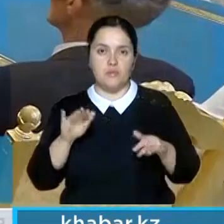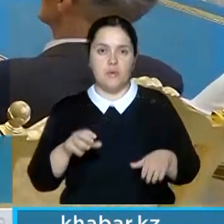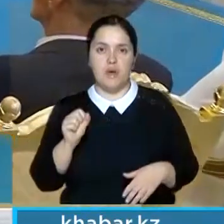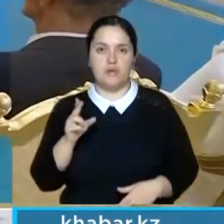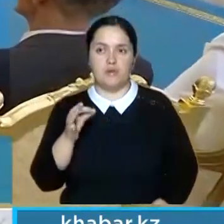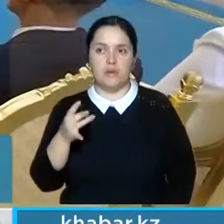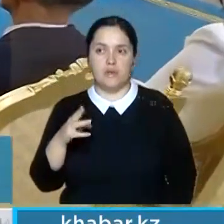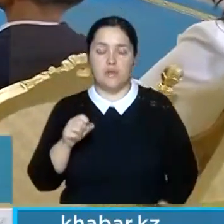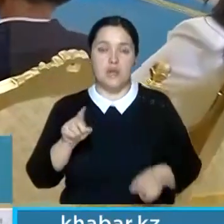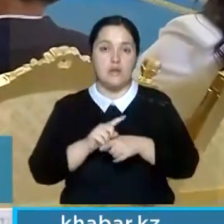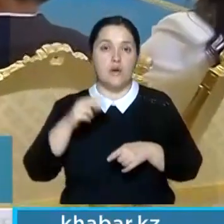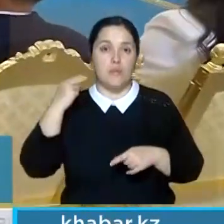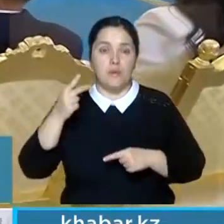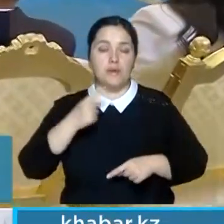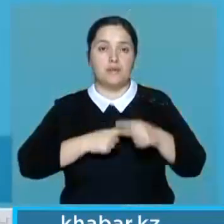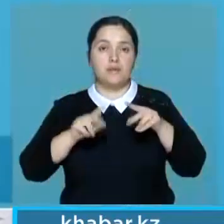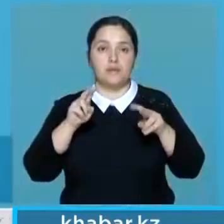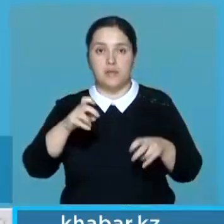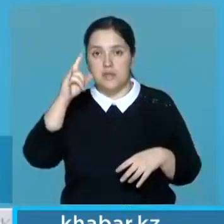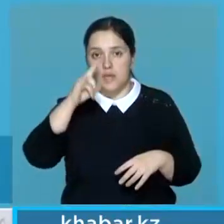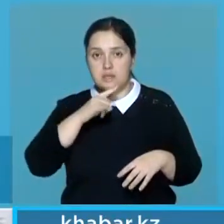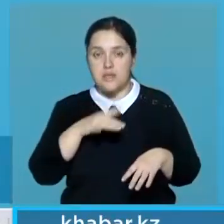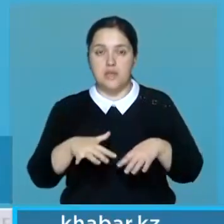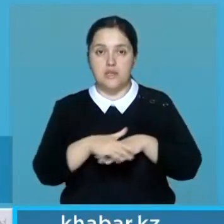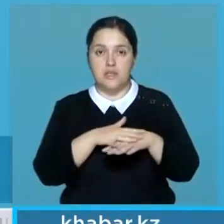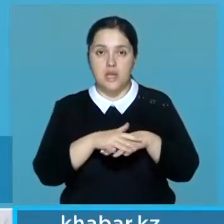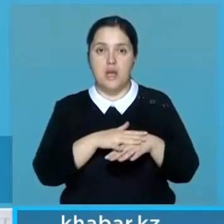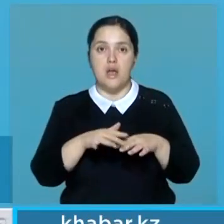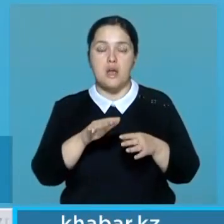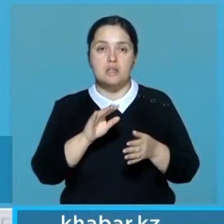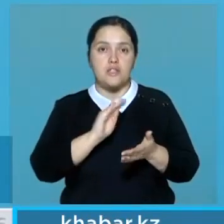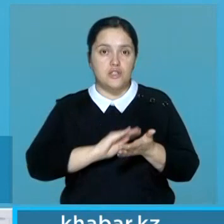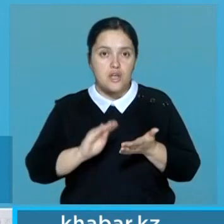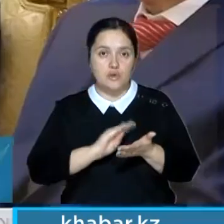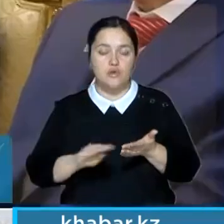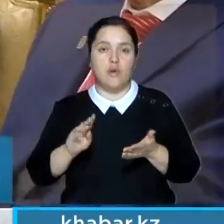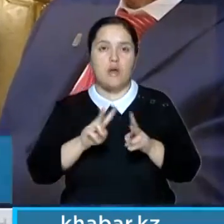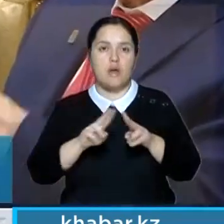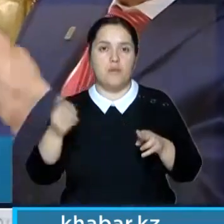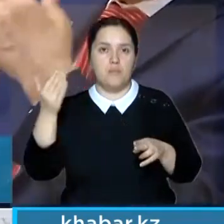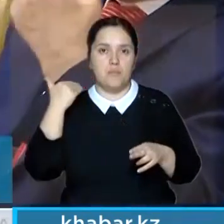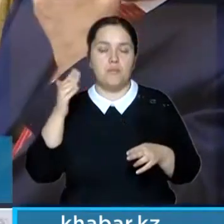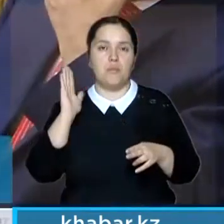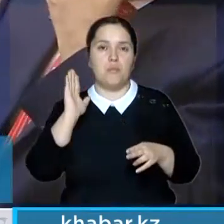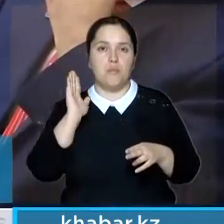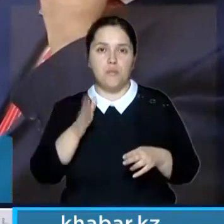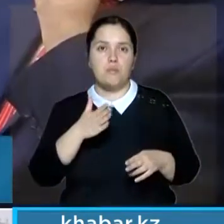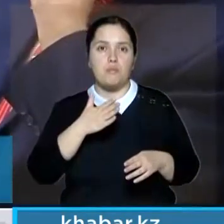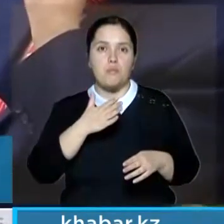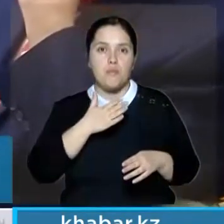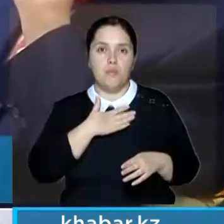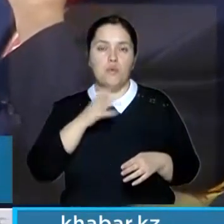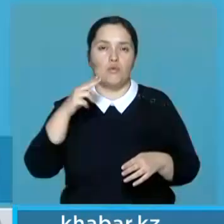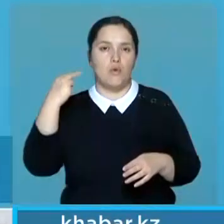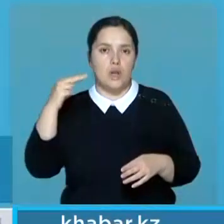Также президент возродил звание Казахстанын халык жазушысы, которое, как и прежде, будет присваиваться нашим